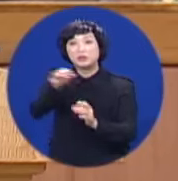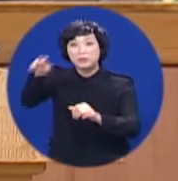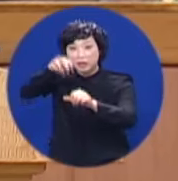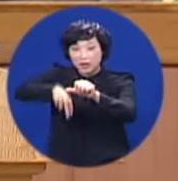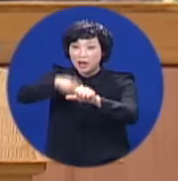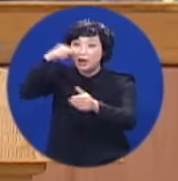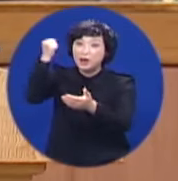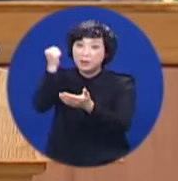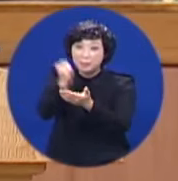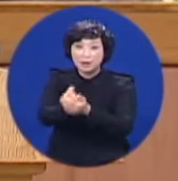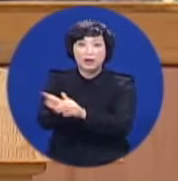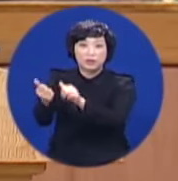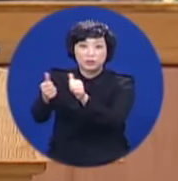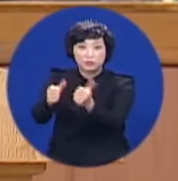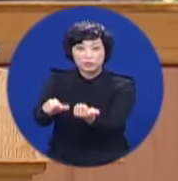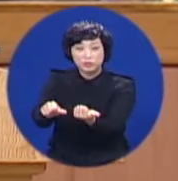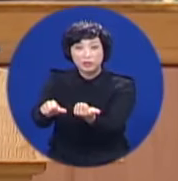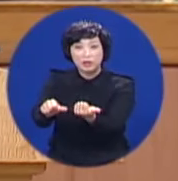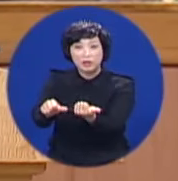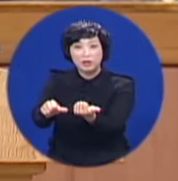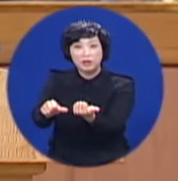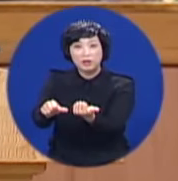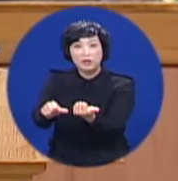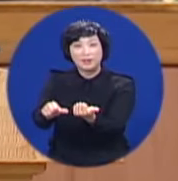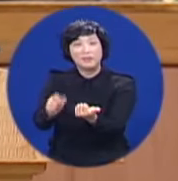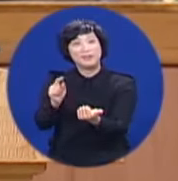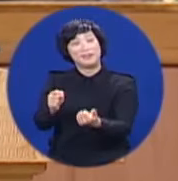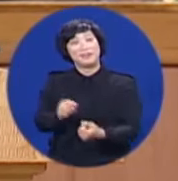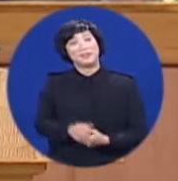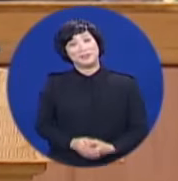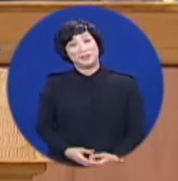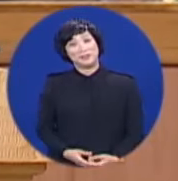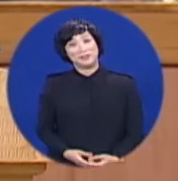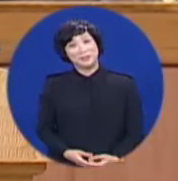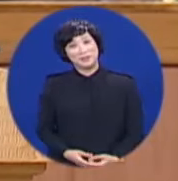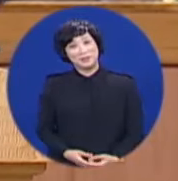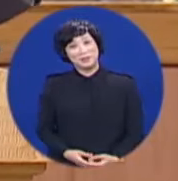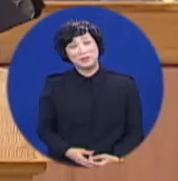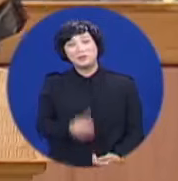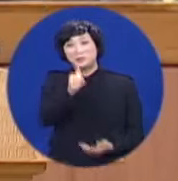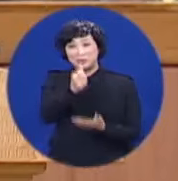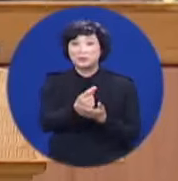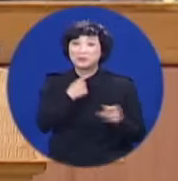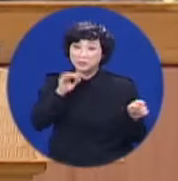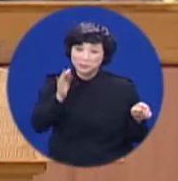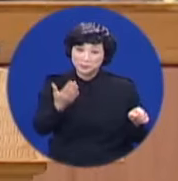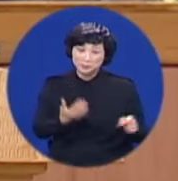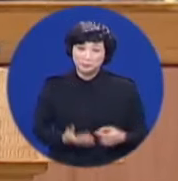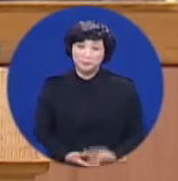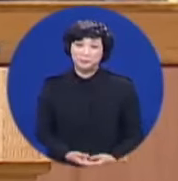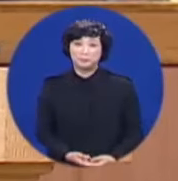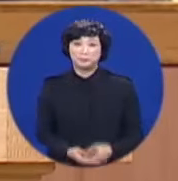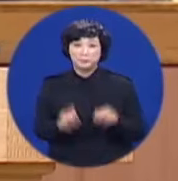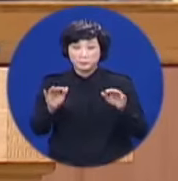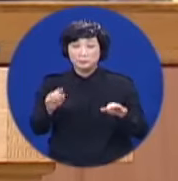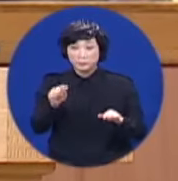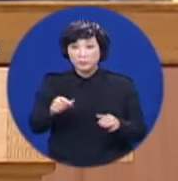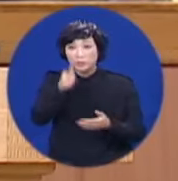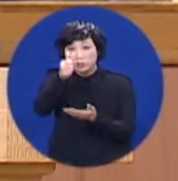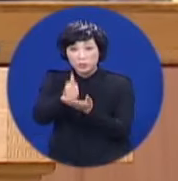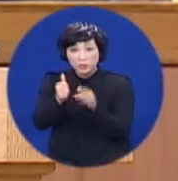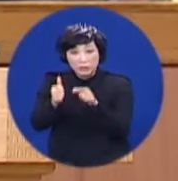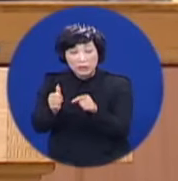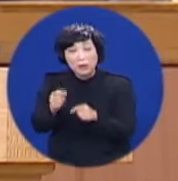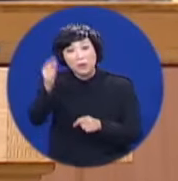못 박아 죽여버리는 이런 자기들의 무서운 죄를 저질릅니다. 근데 그 죄,